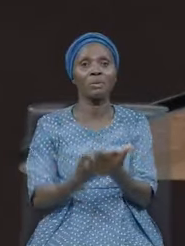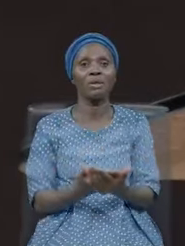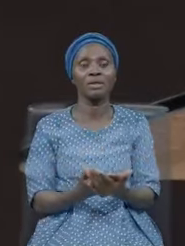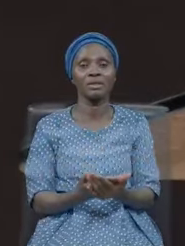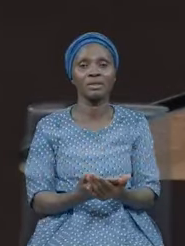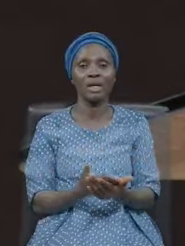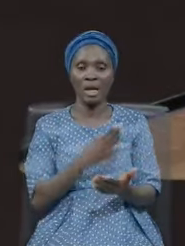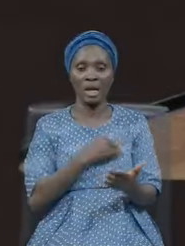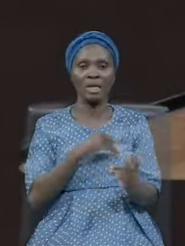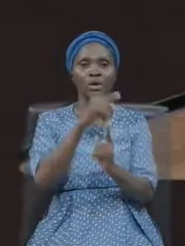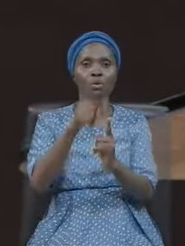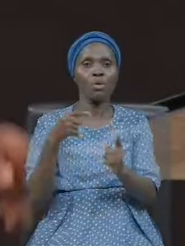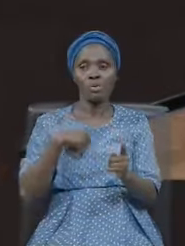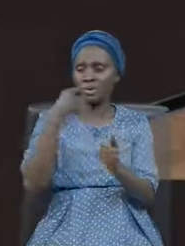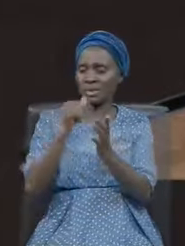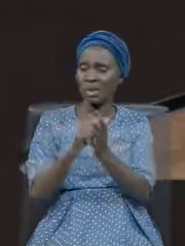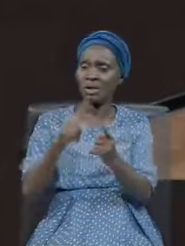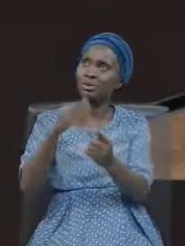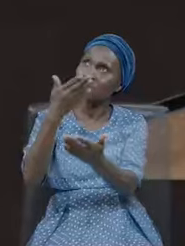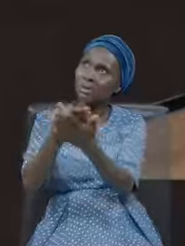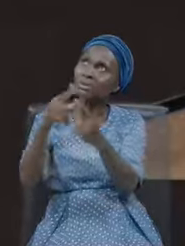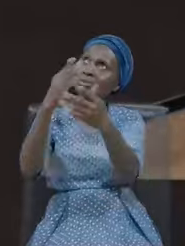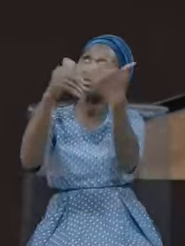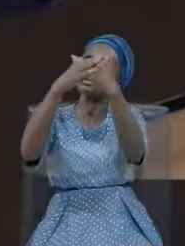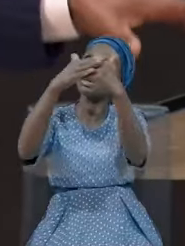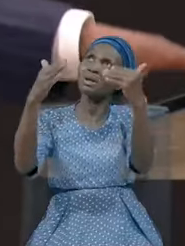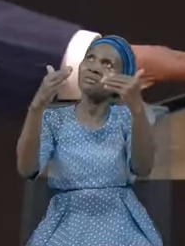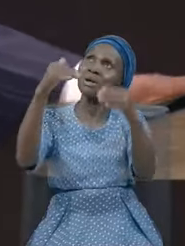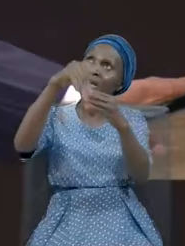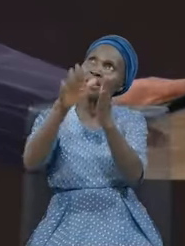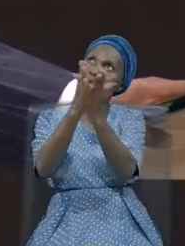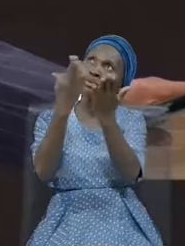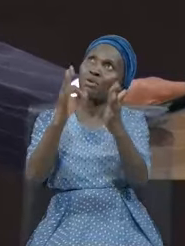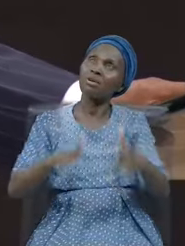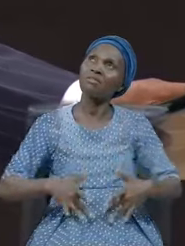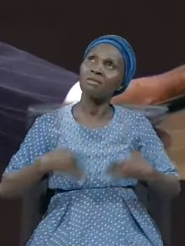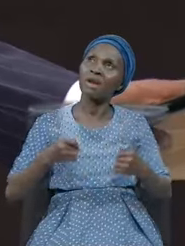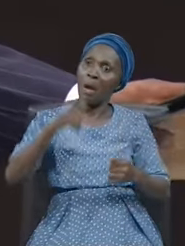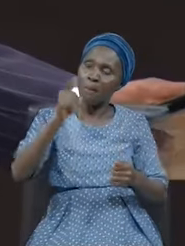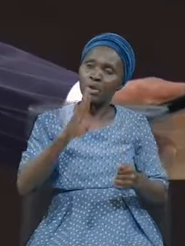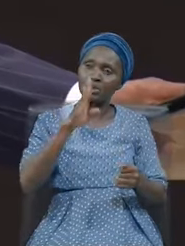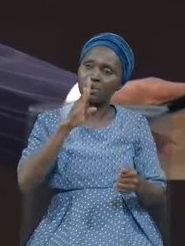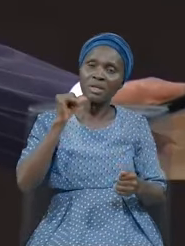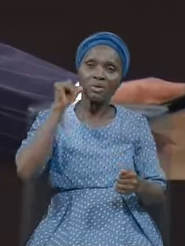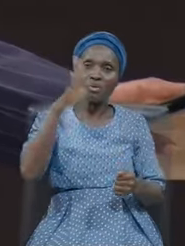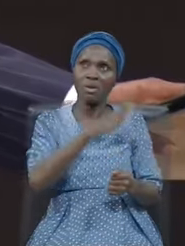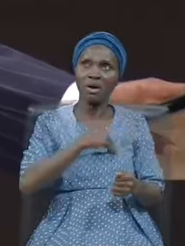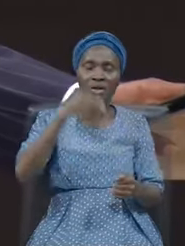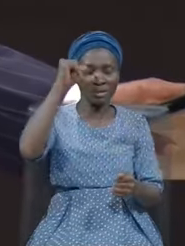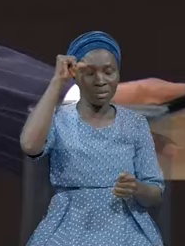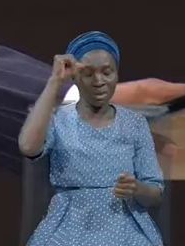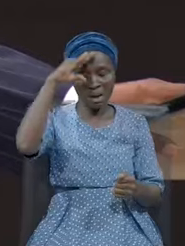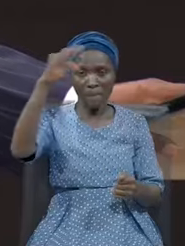et être dans le Livre de Vie être un homme et une femme ah ça c'est étranger